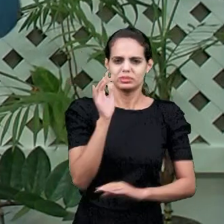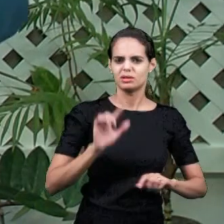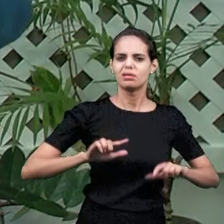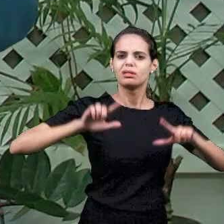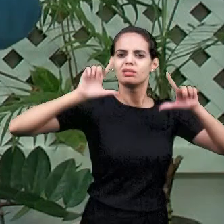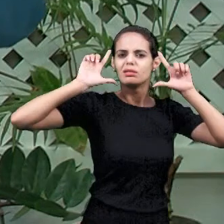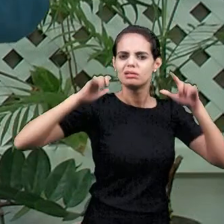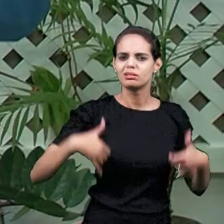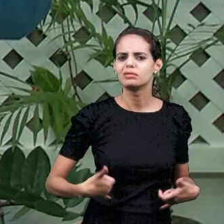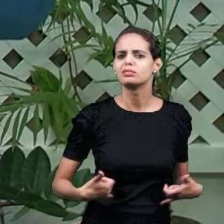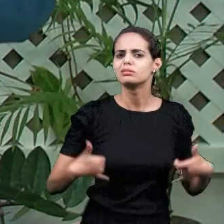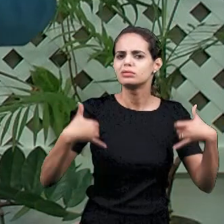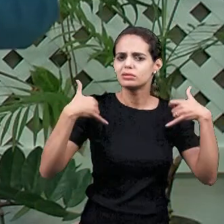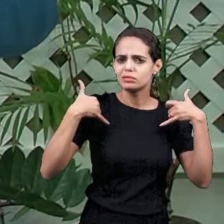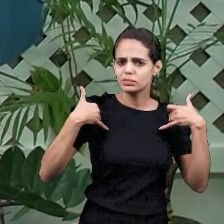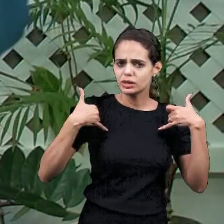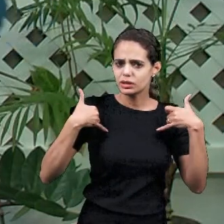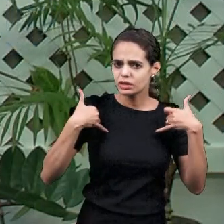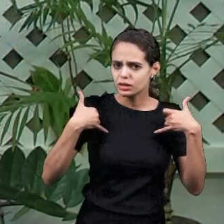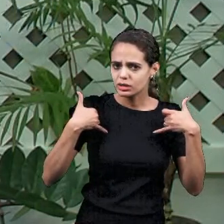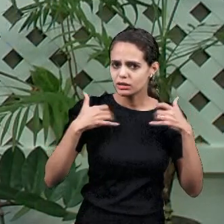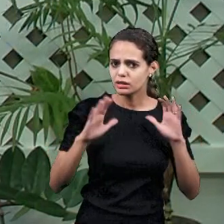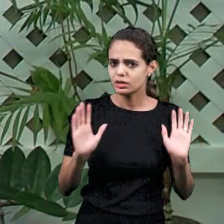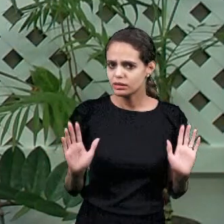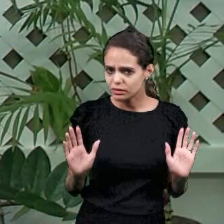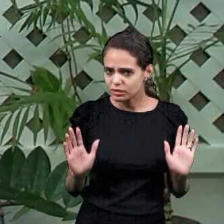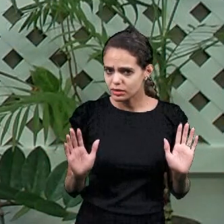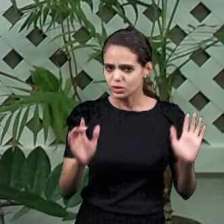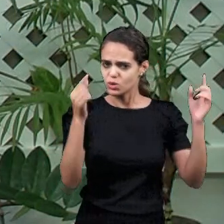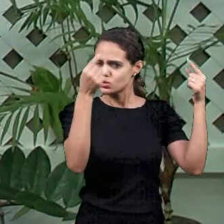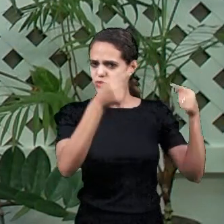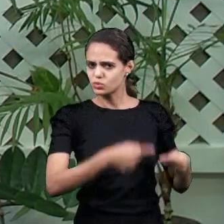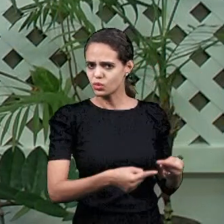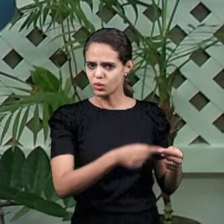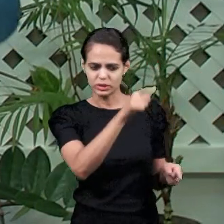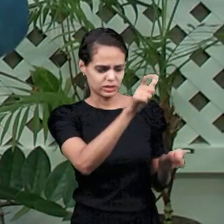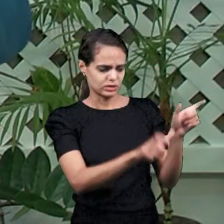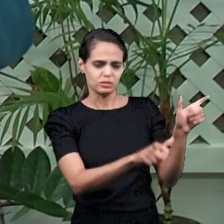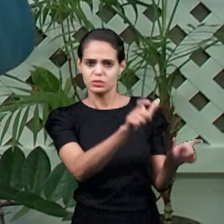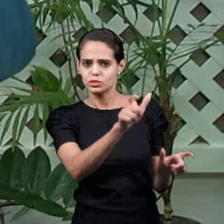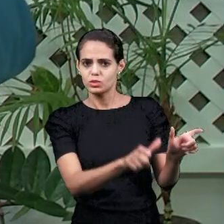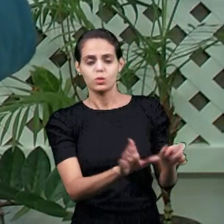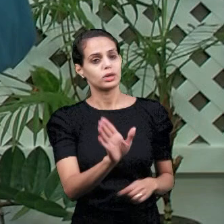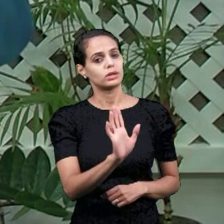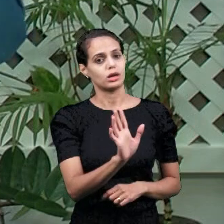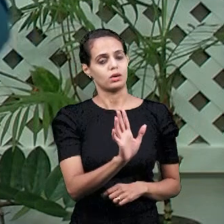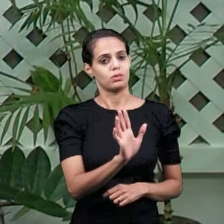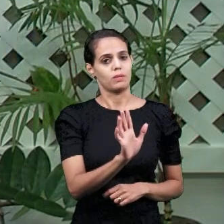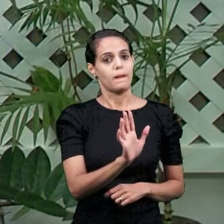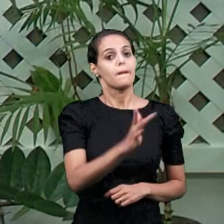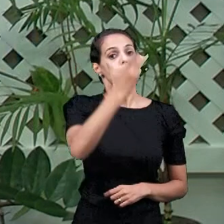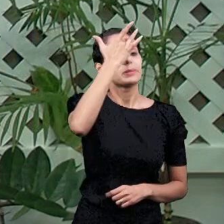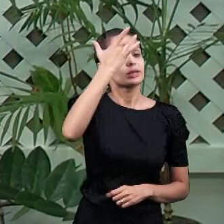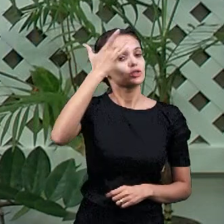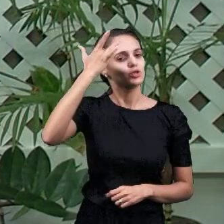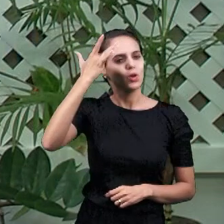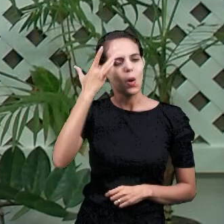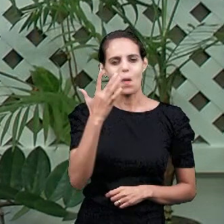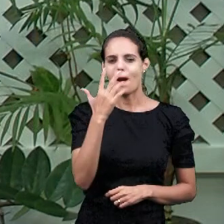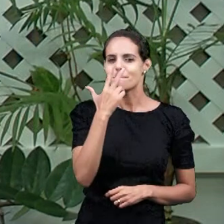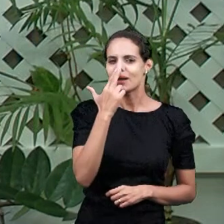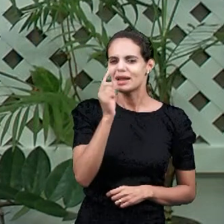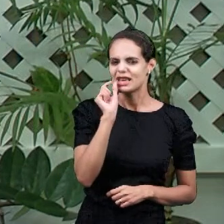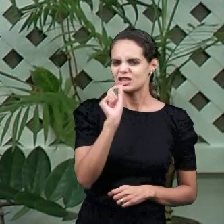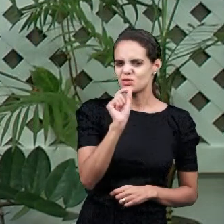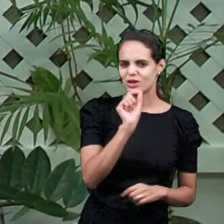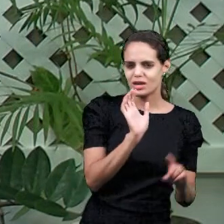la chorale et tout ça. Nous ne sommes pas contre ces choses, mais nous sommes contre ceux qui se cachent les instants au milieu de